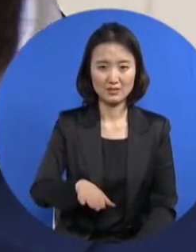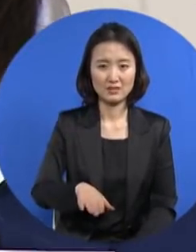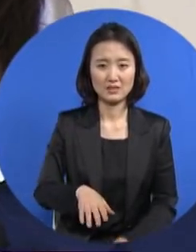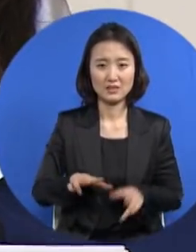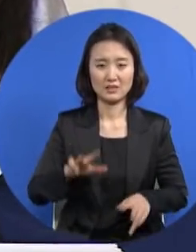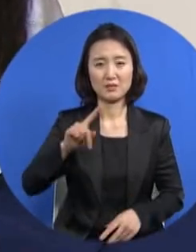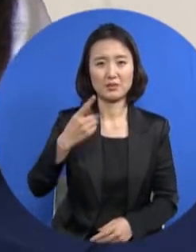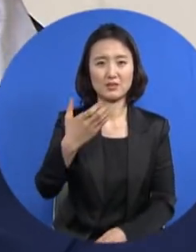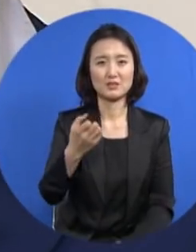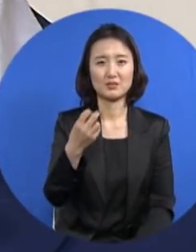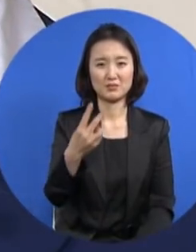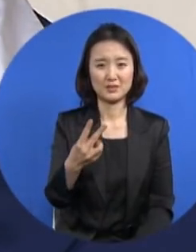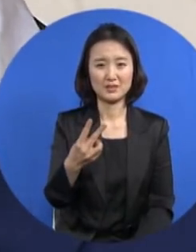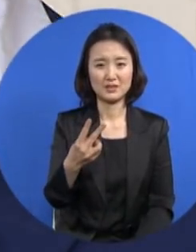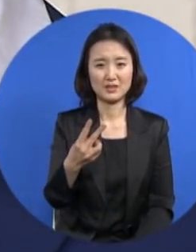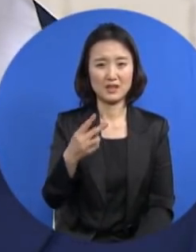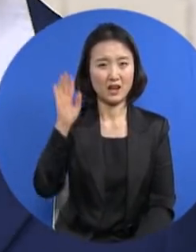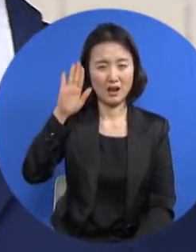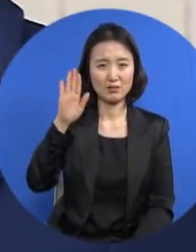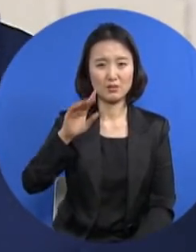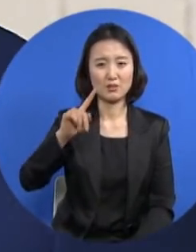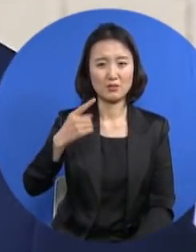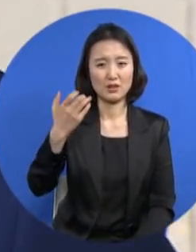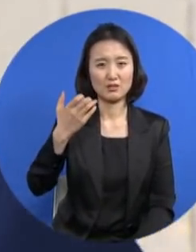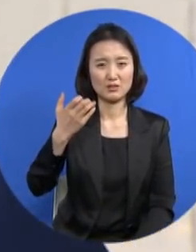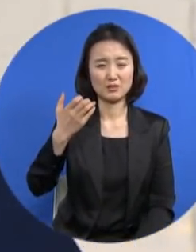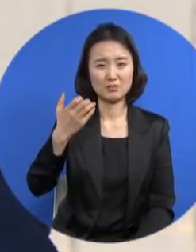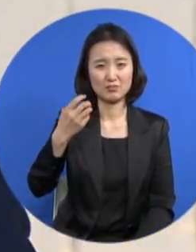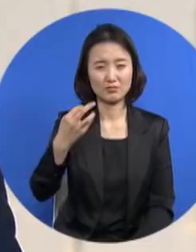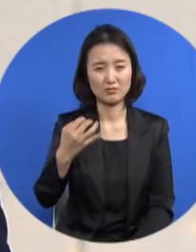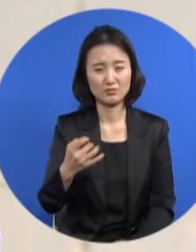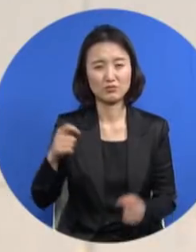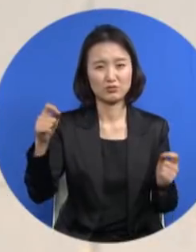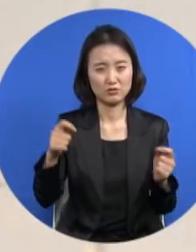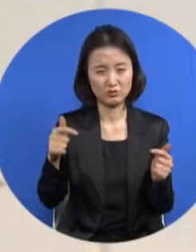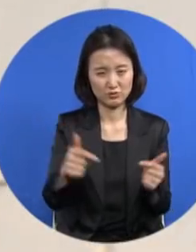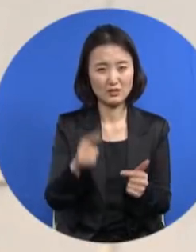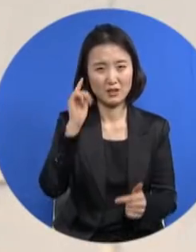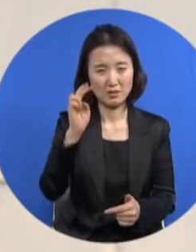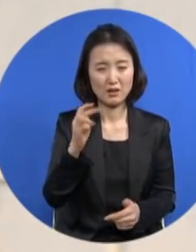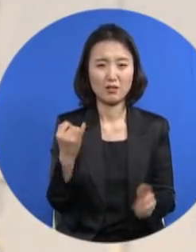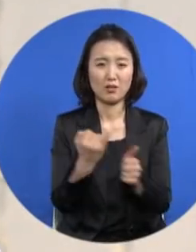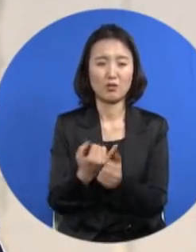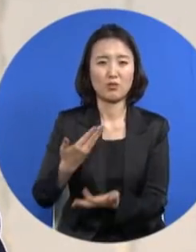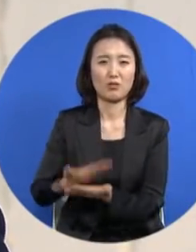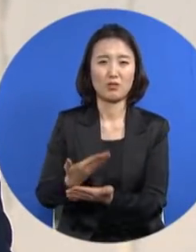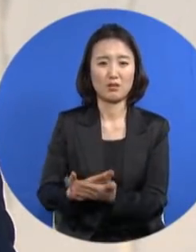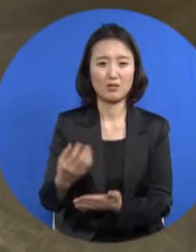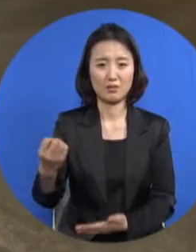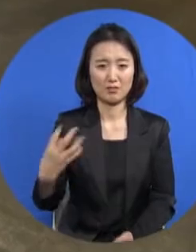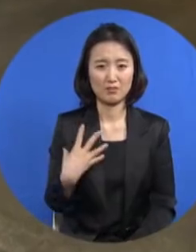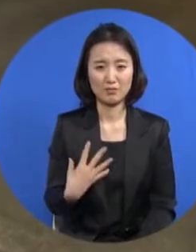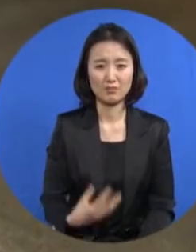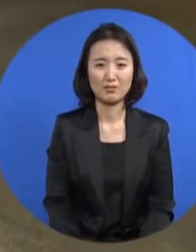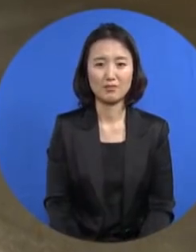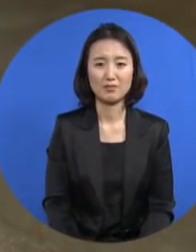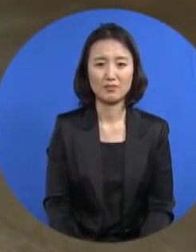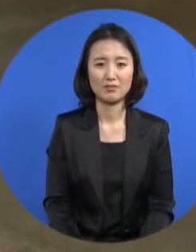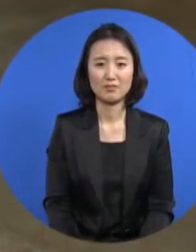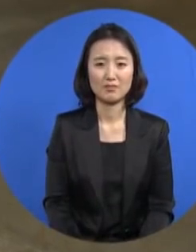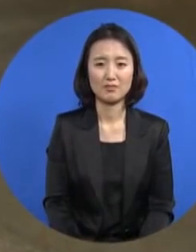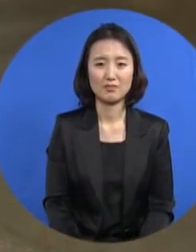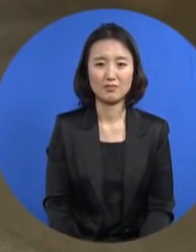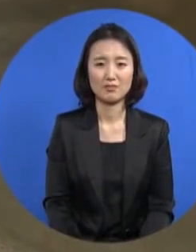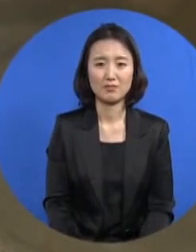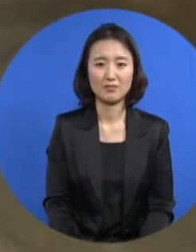지금 192야. 근데 내가 점점 네 이상형이 될 테니까 나랑 결혼해줘. 와, 그래서 제가